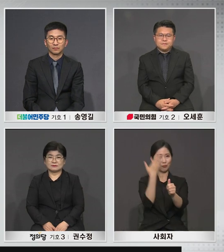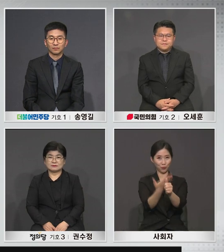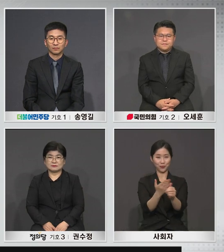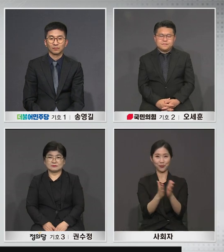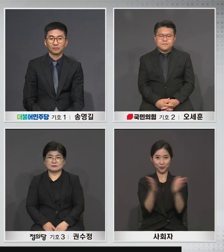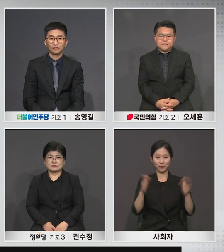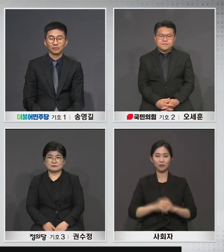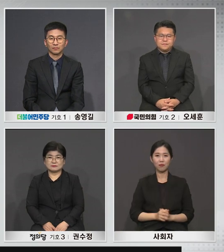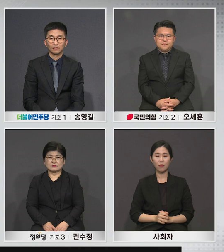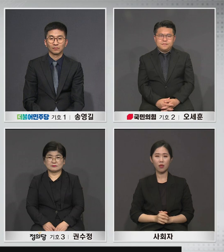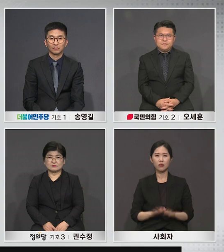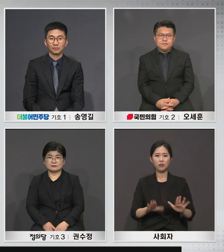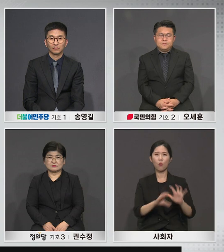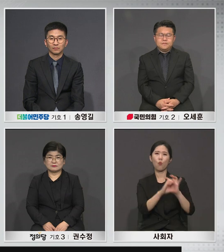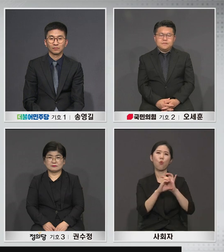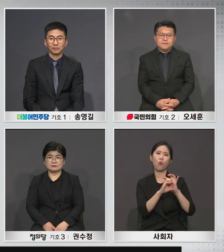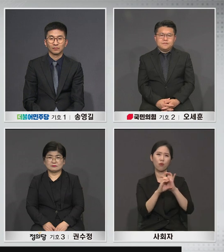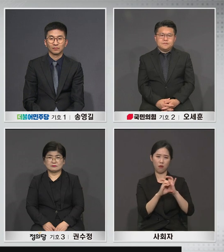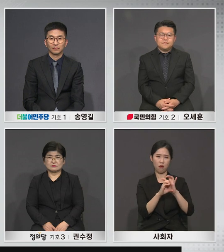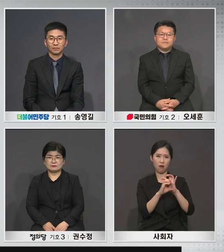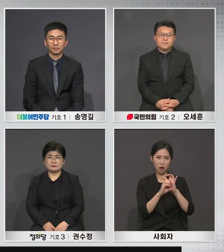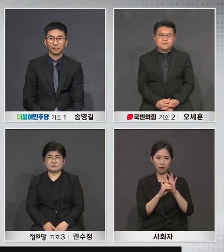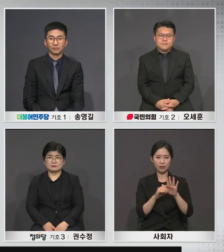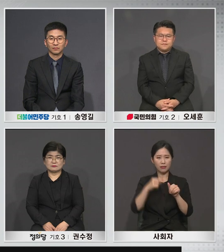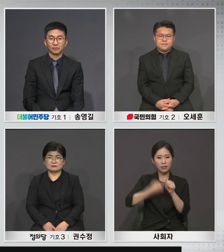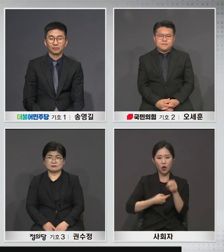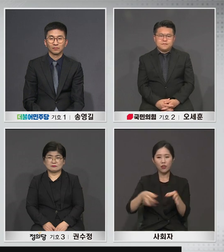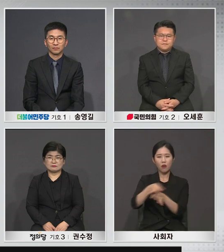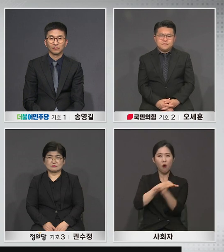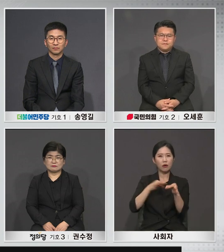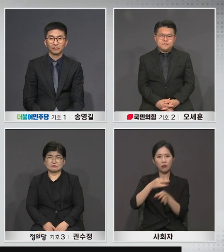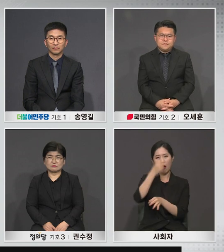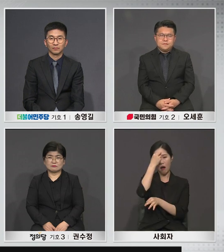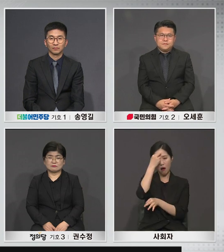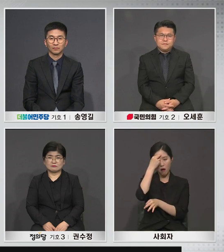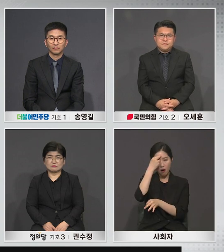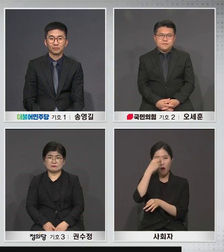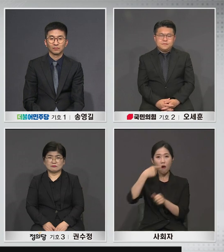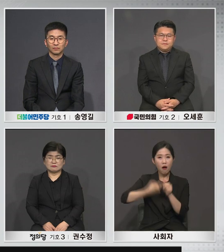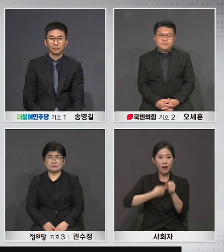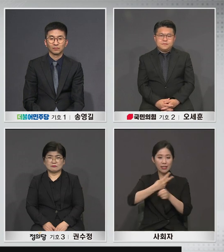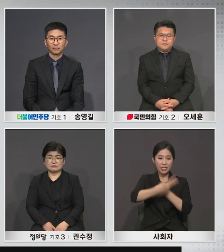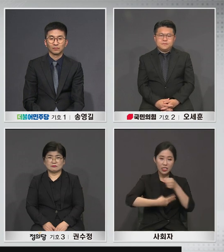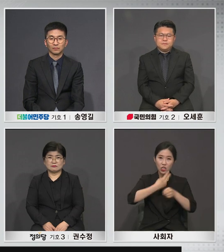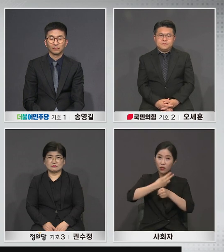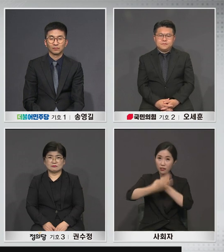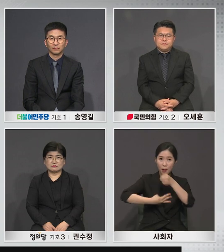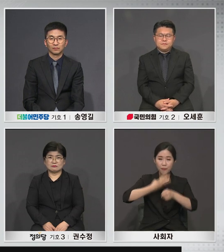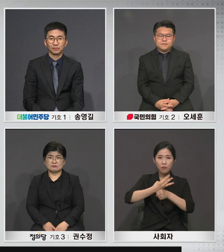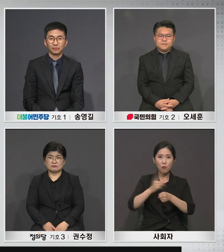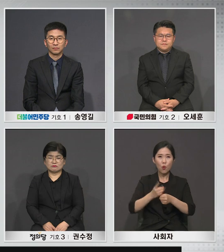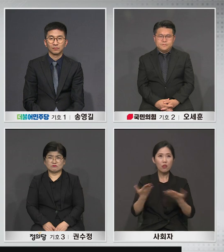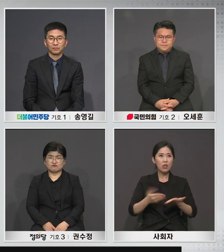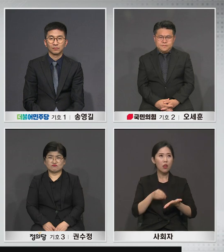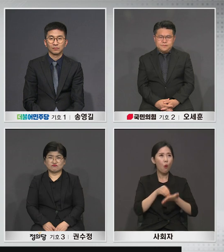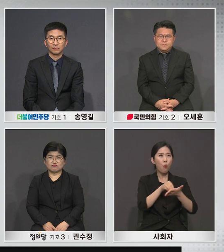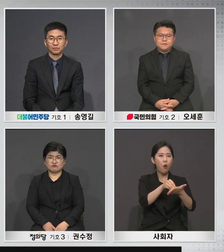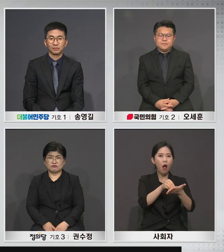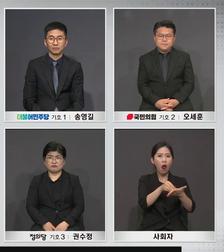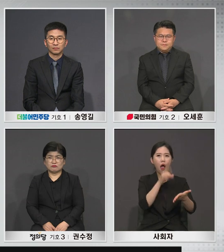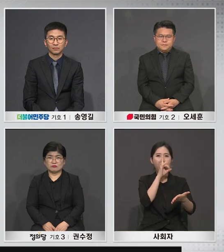팬데믹으로 인해서 경제 상황 악화가 돼서 2, 3년 가까이 취업을 못한 청년들이 누적되어 왔지만